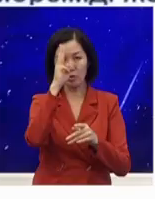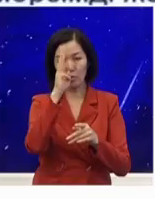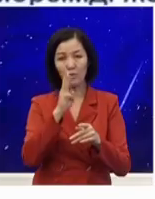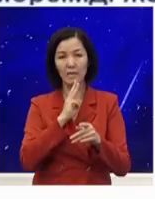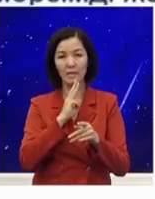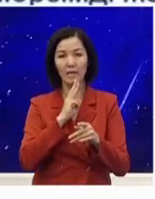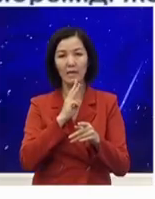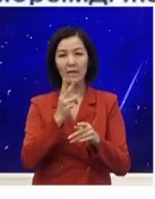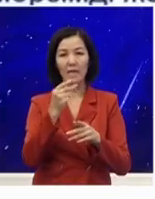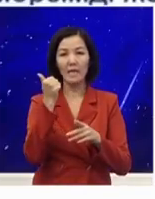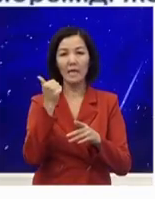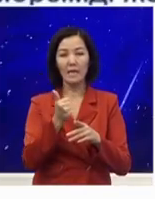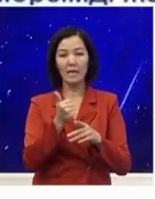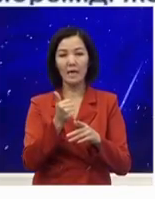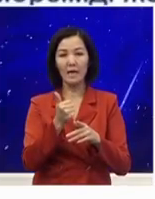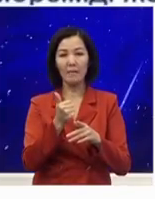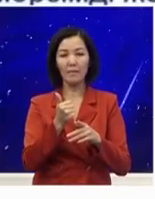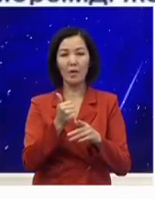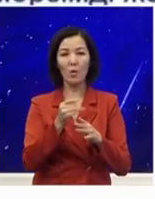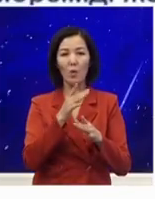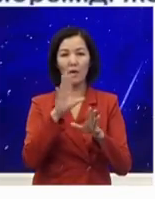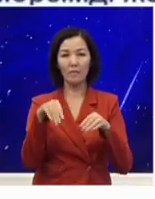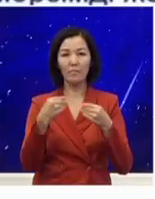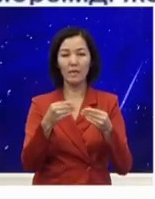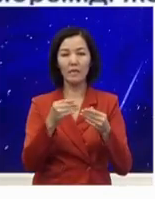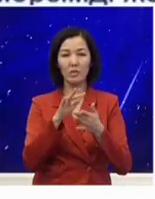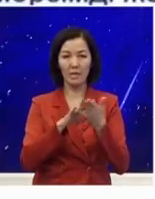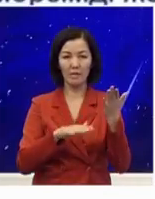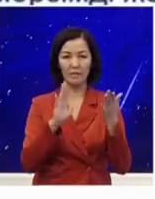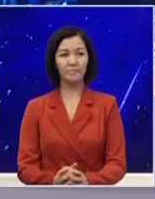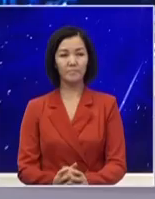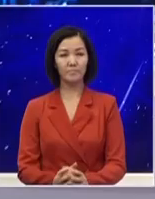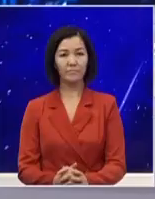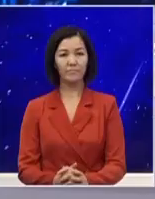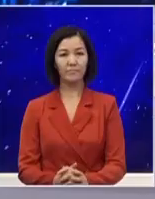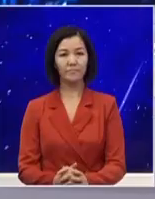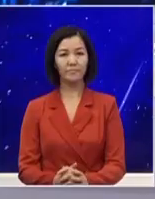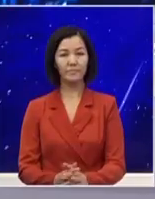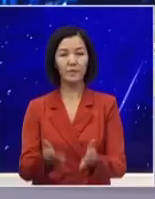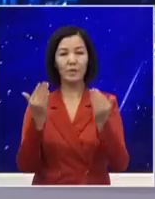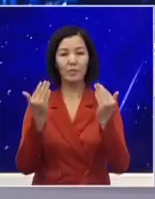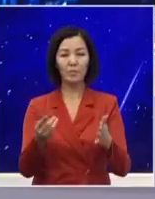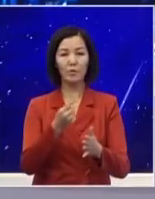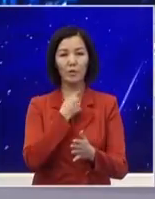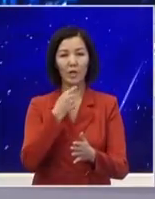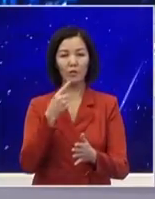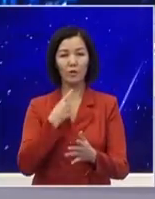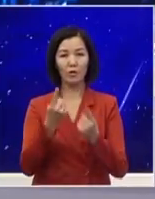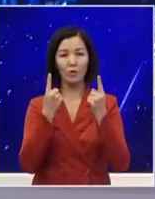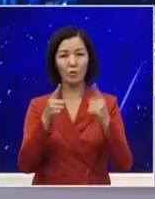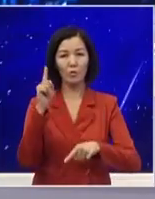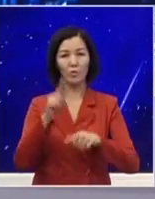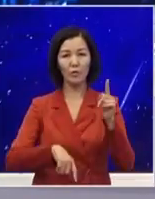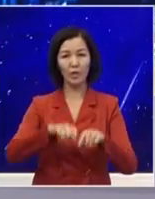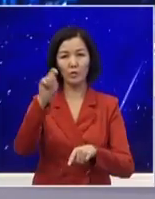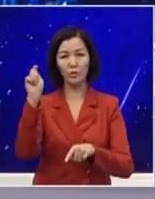2 апта уақыт бөлінеді, одан кейін әліппе жалғастырылады. Ешкімде ешқашанда ұмытылмайды. Бүгін Талдықорғанда Ұлы